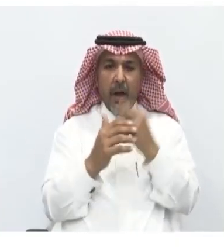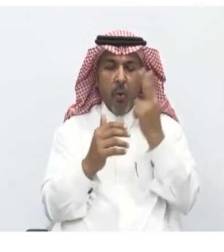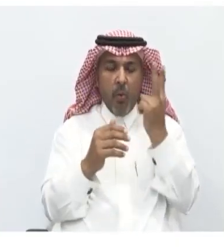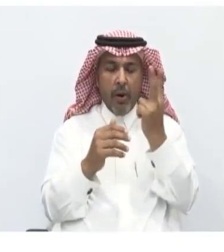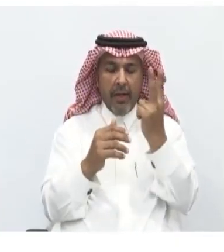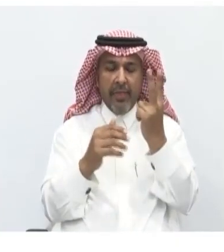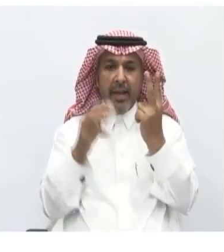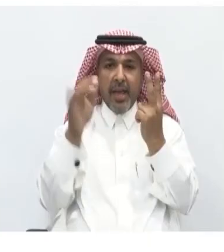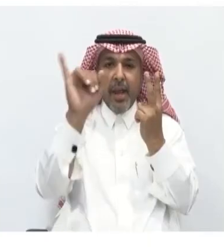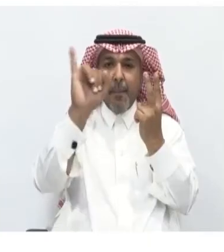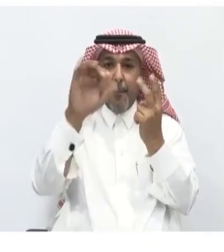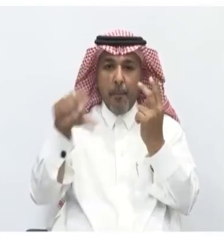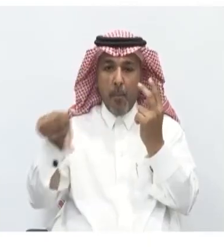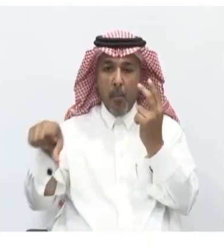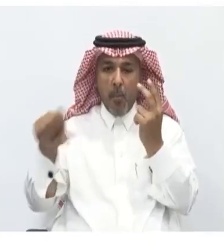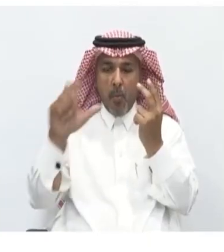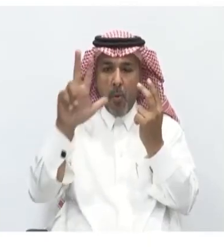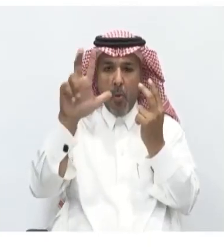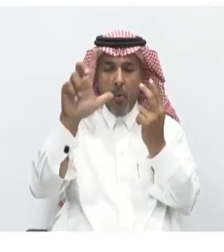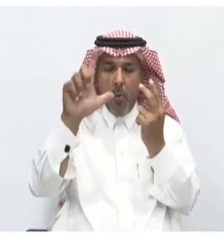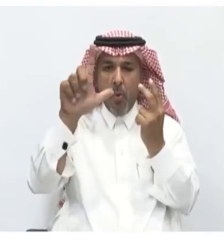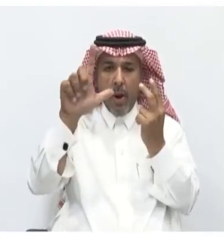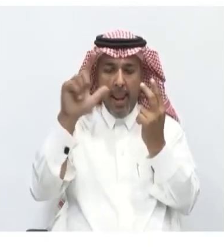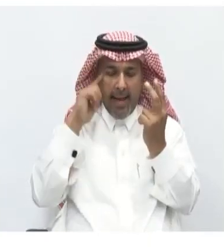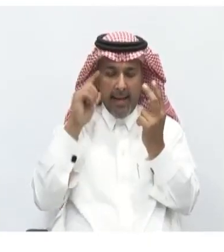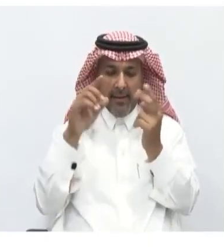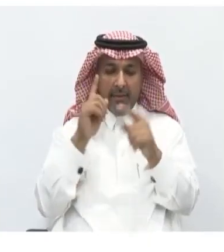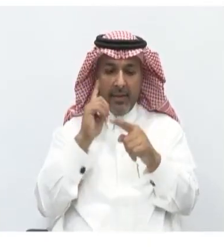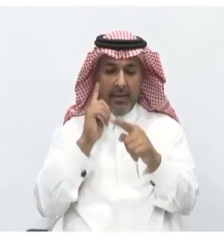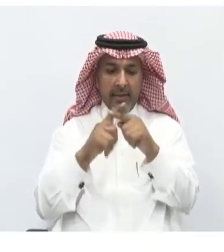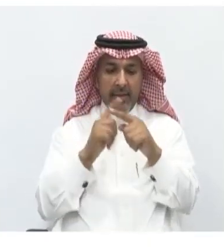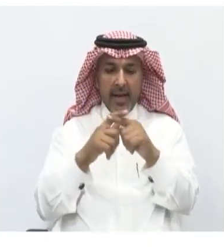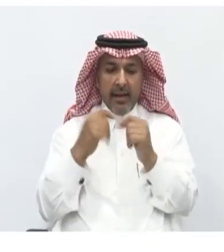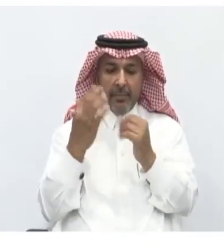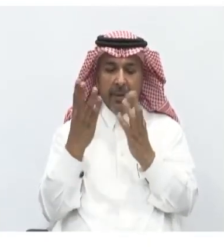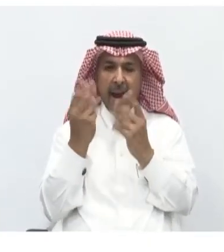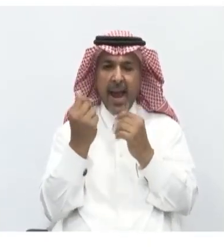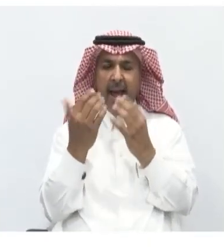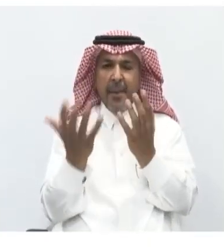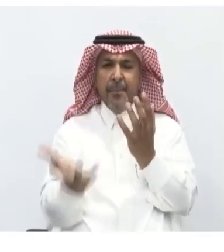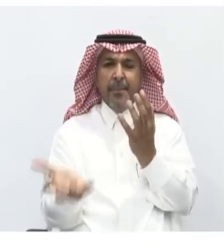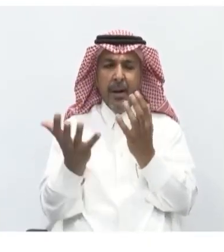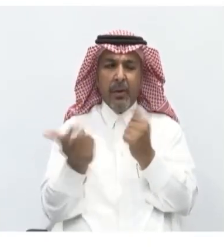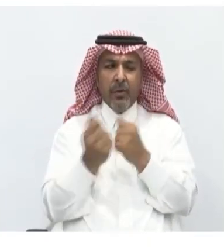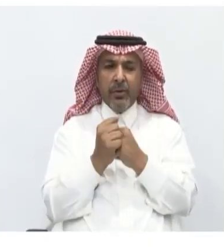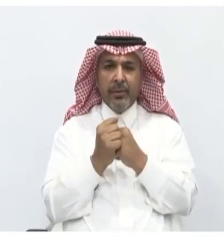اثنين مول من النيتروجين مضروب في الكتله الموليه النيتروجين سبعه